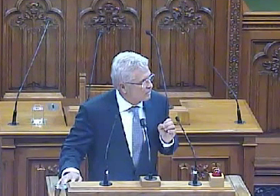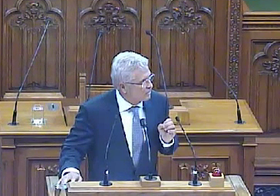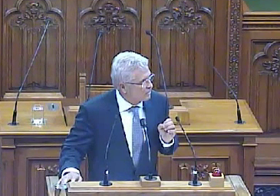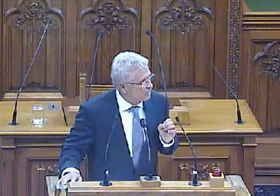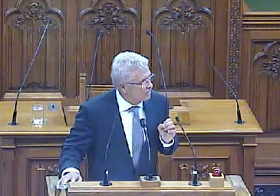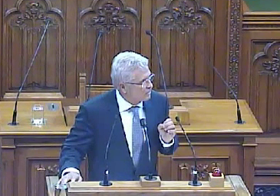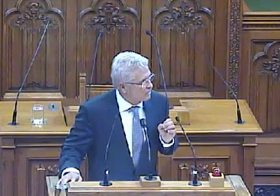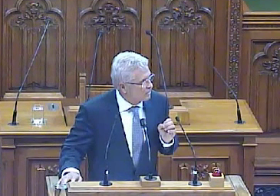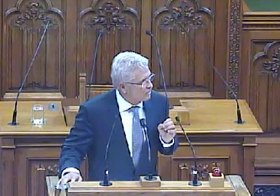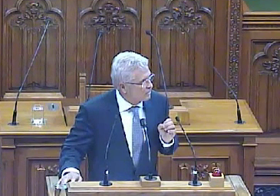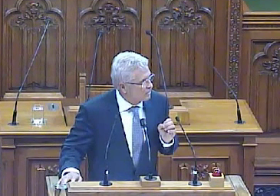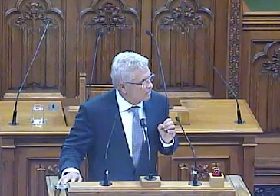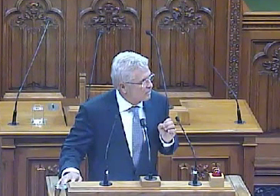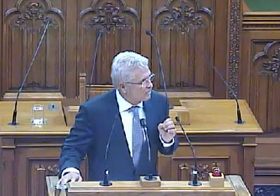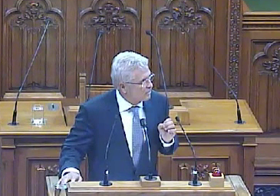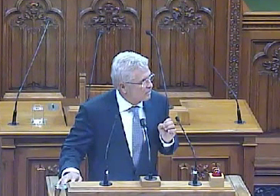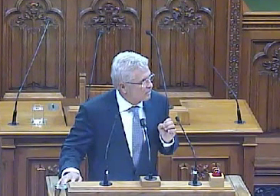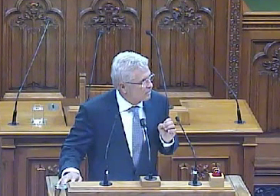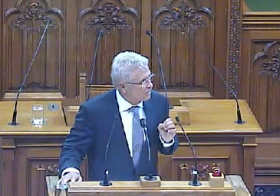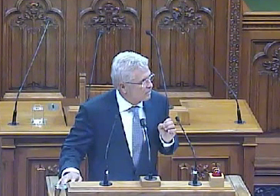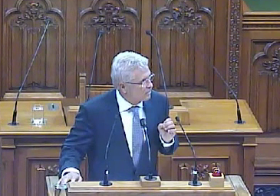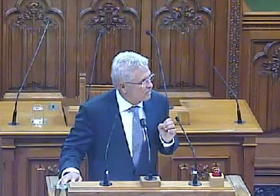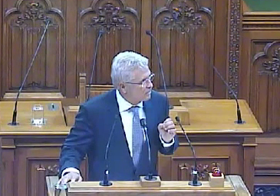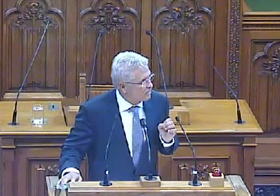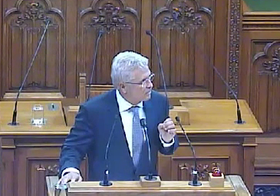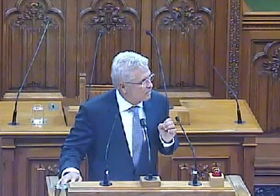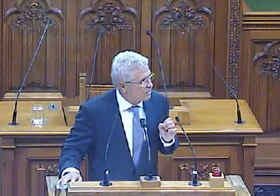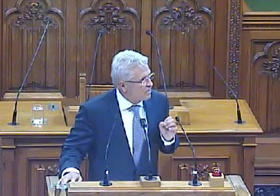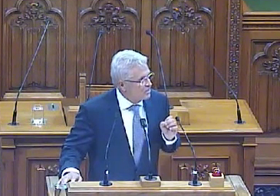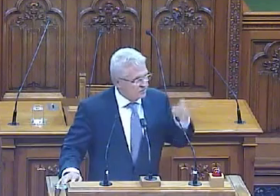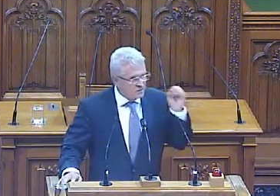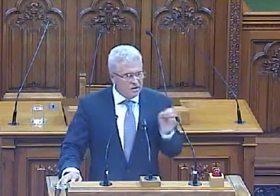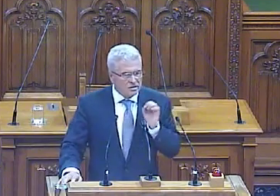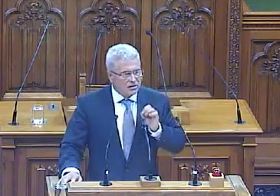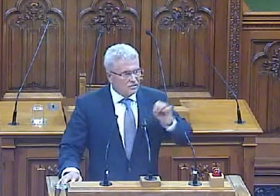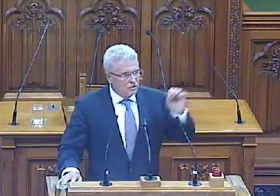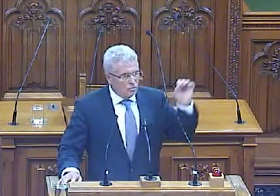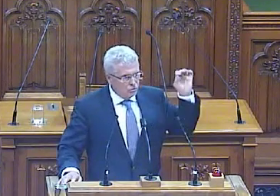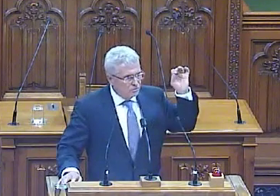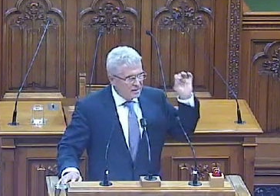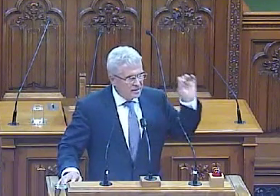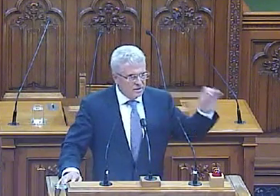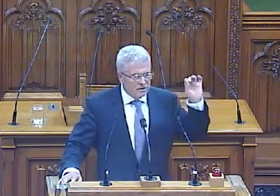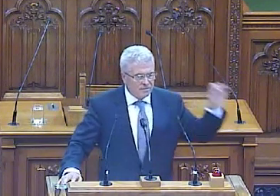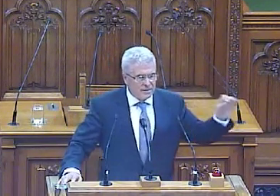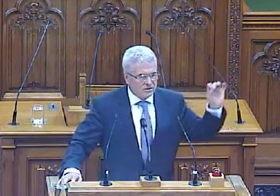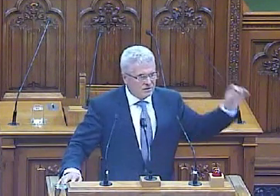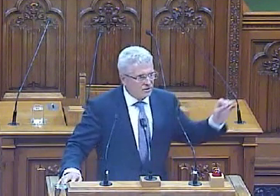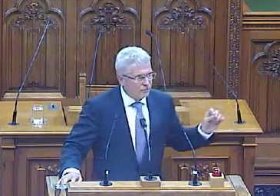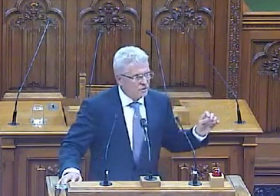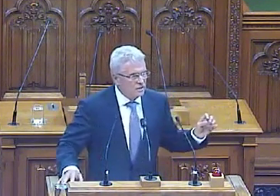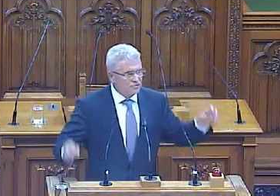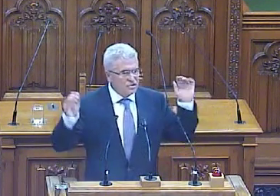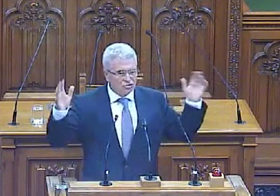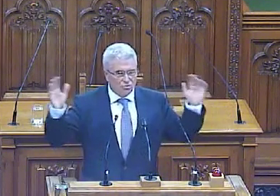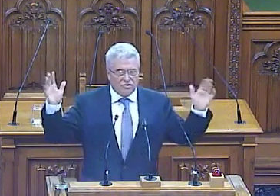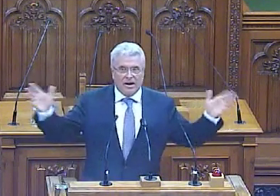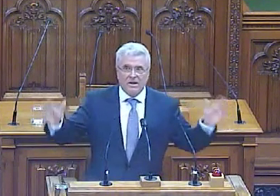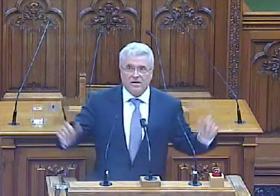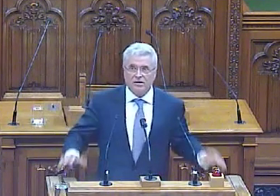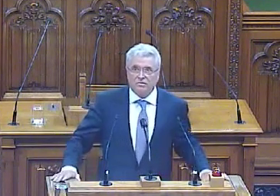ich Sie nicht verstehen, Frau Stadträtin, dass Sie das eigentlich zulassen. Sie sagen uns bei jedem zweiten Satz von Ihnen,